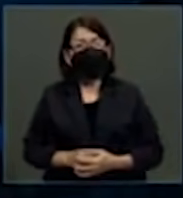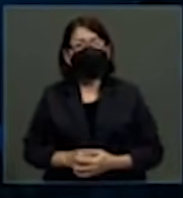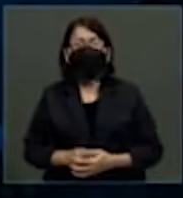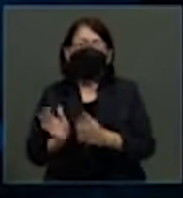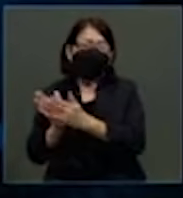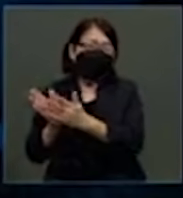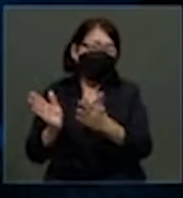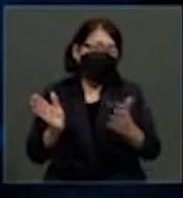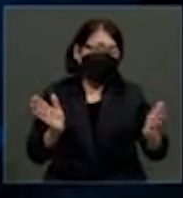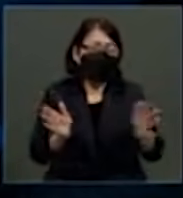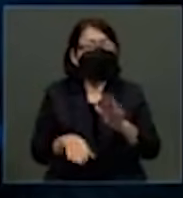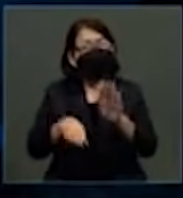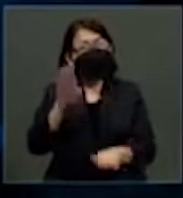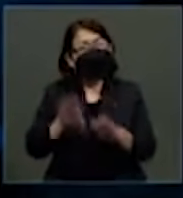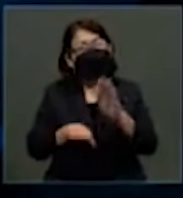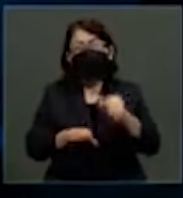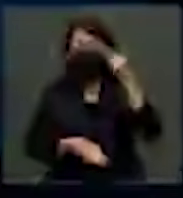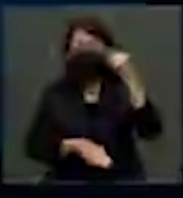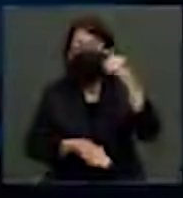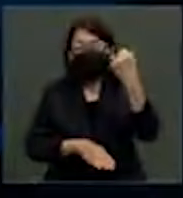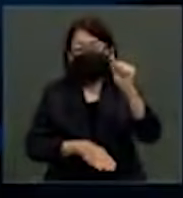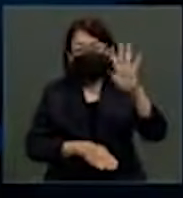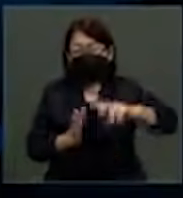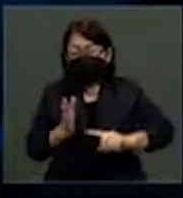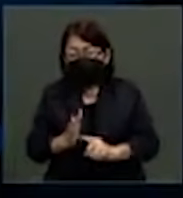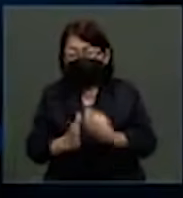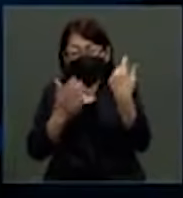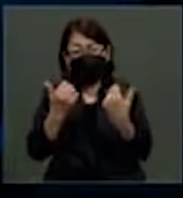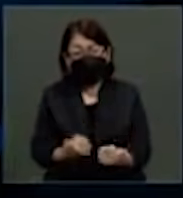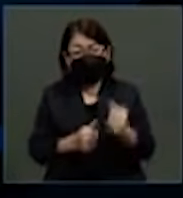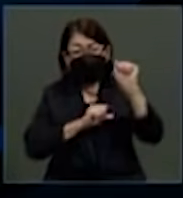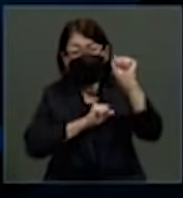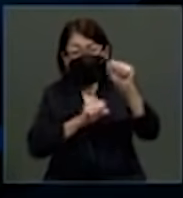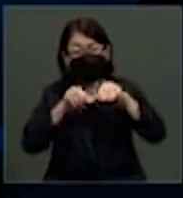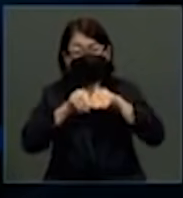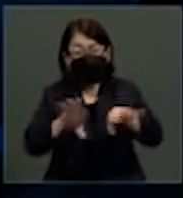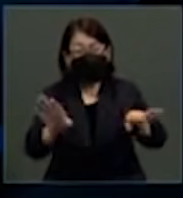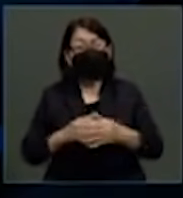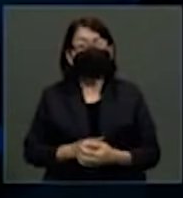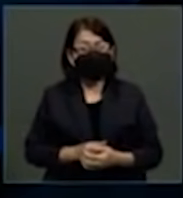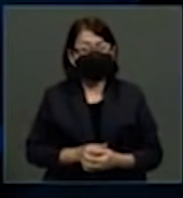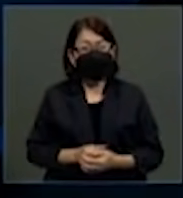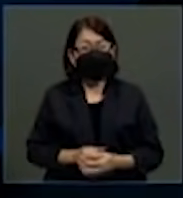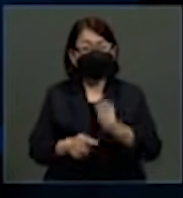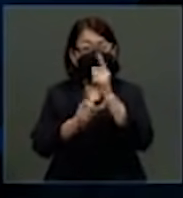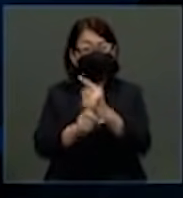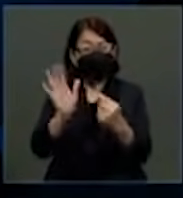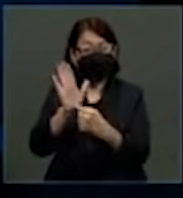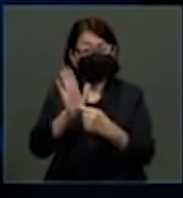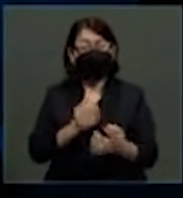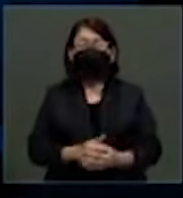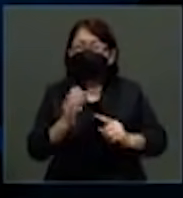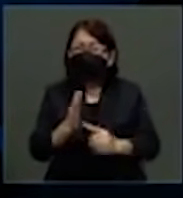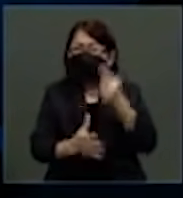ในช่วงระยะเวลานะครับ21นาฬิกาถึง4นาฬิกาของวันรุ่งขึ้นต่อเนื่องเป็นระยะเวลาอย่าง